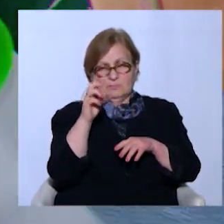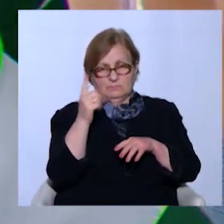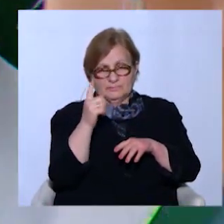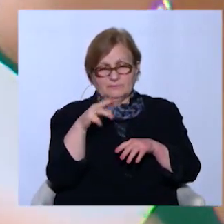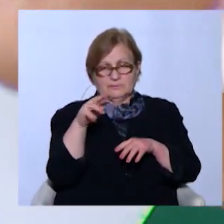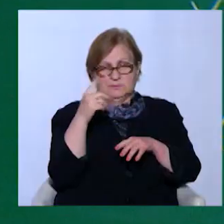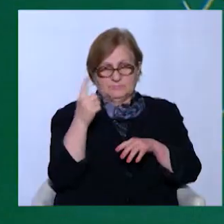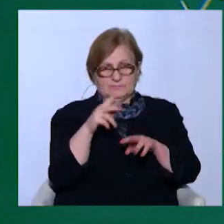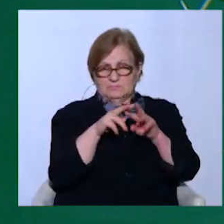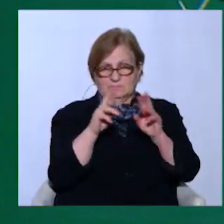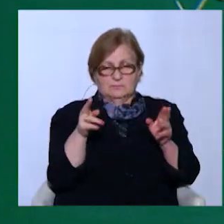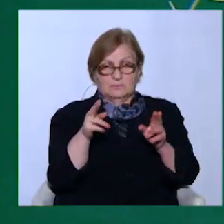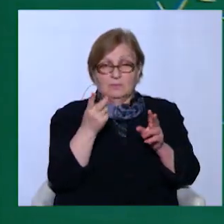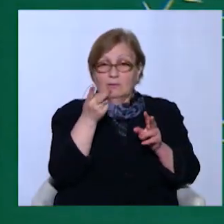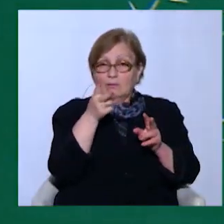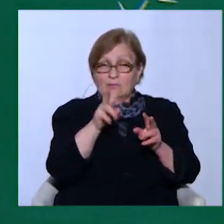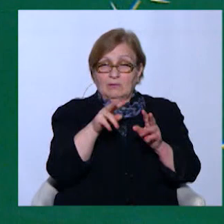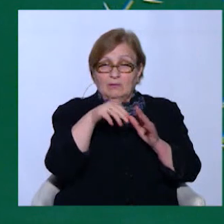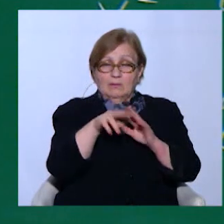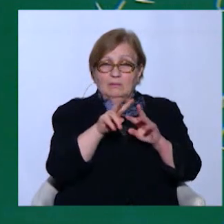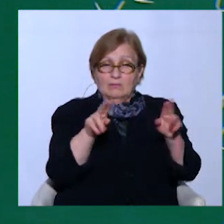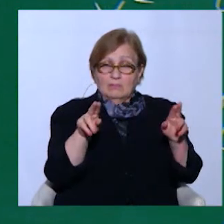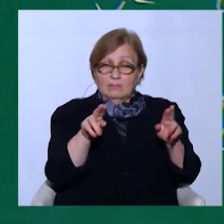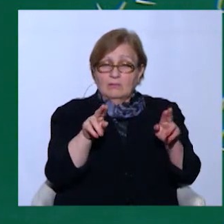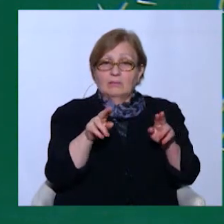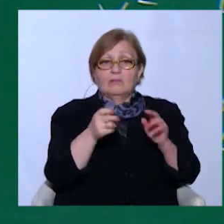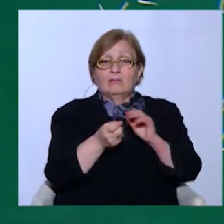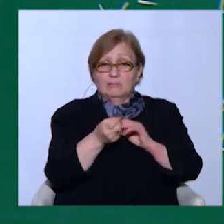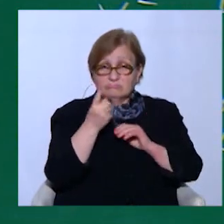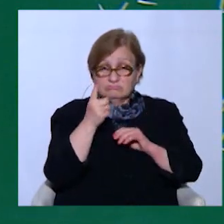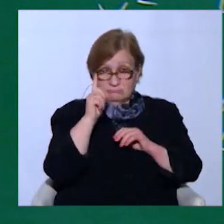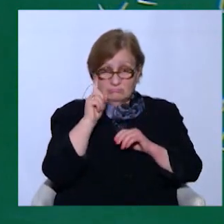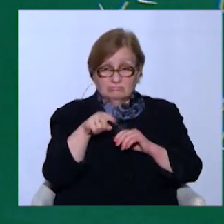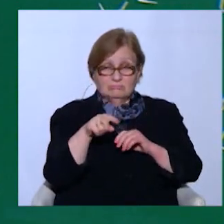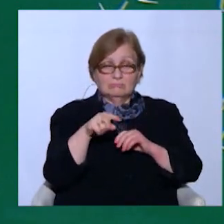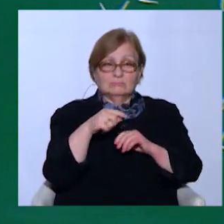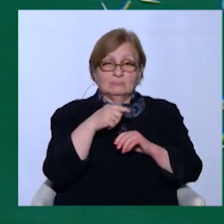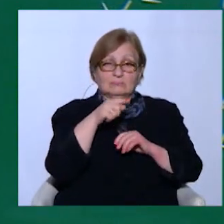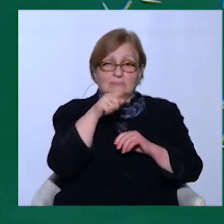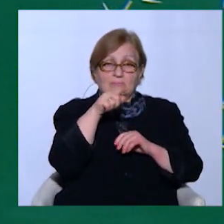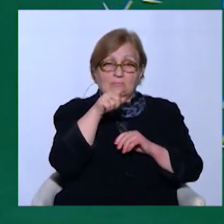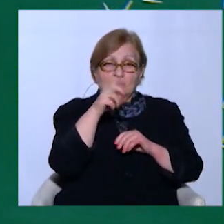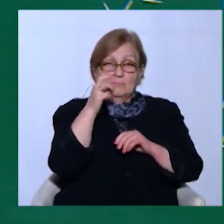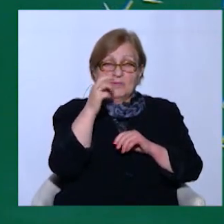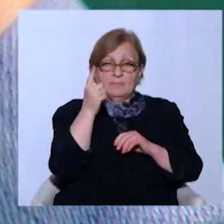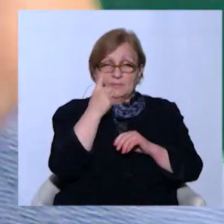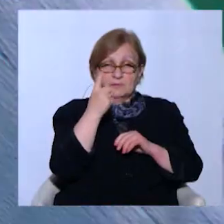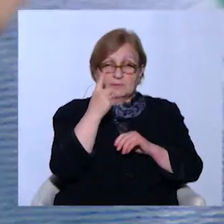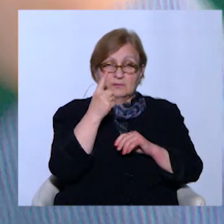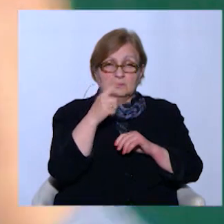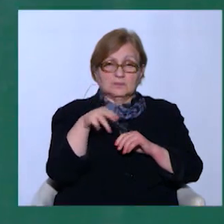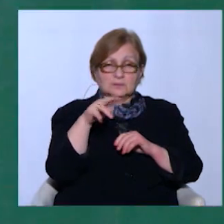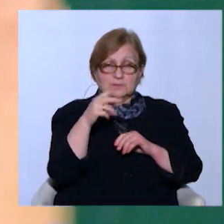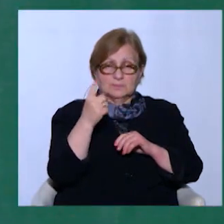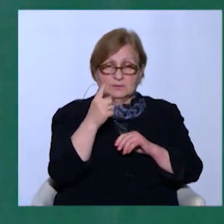პირველის. ეს ორი სამკუთხედი ერთმანეთის მსგავსია. რადგან მსგავსია, ჩვენ შეგვიძლია დავადგინოთ, რომ ესე იგი B პირველი, D